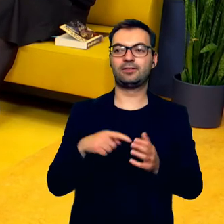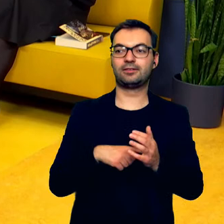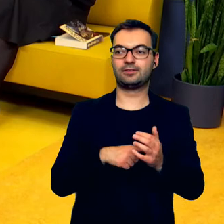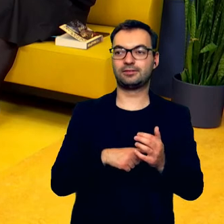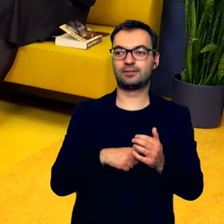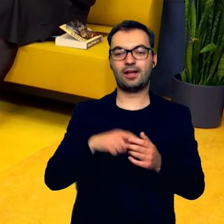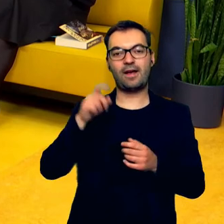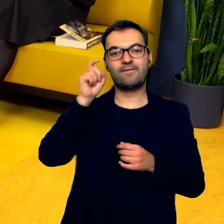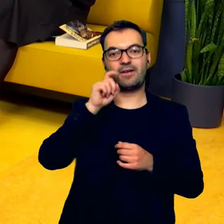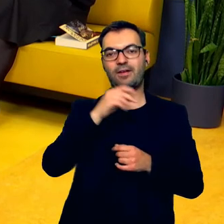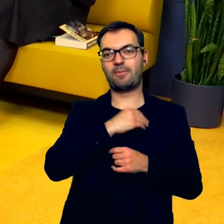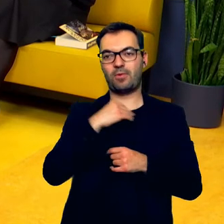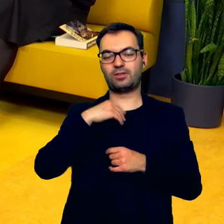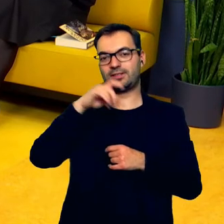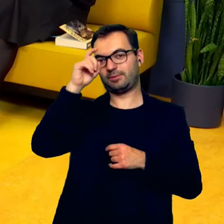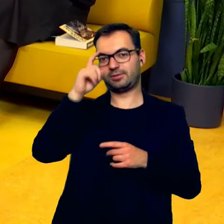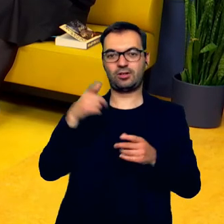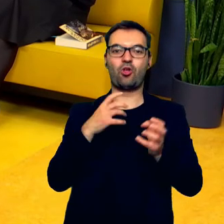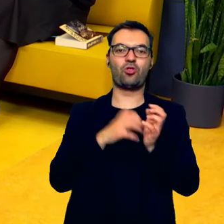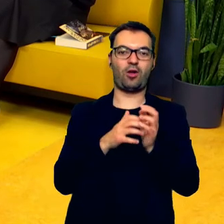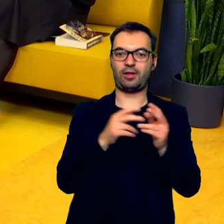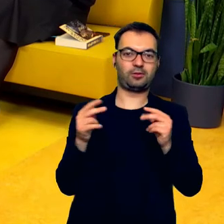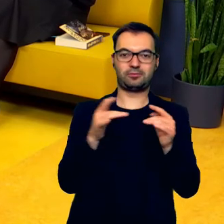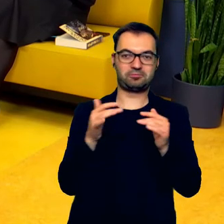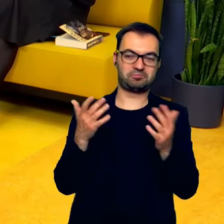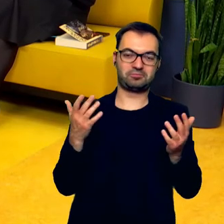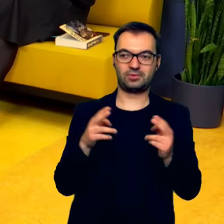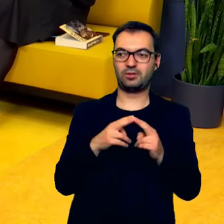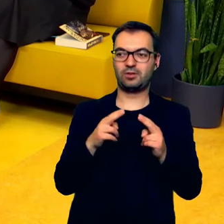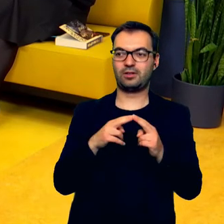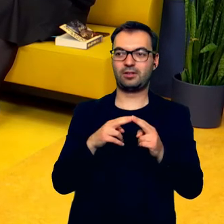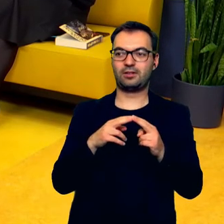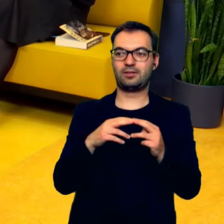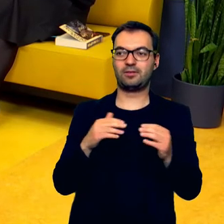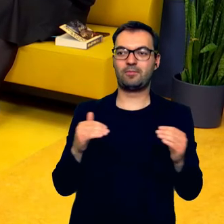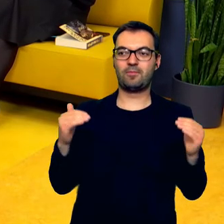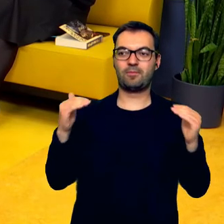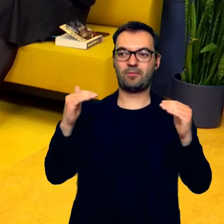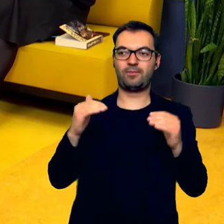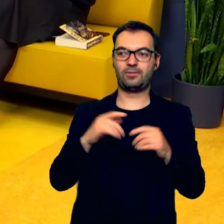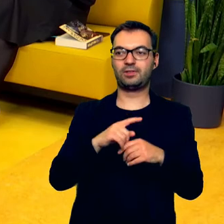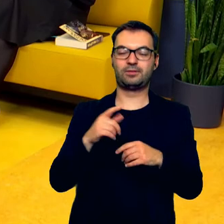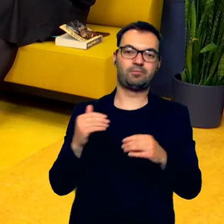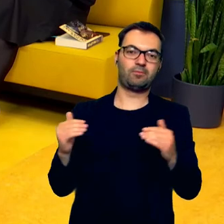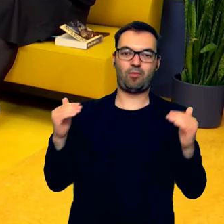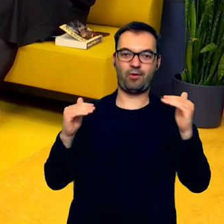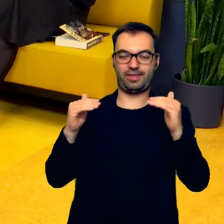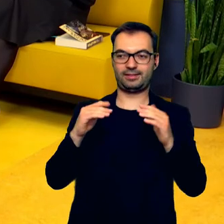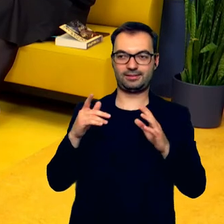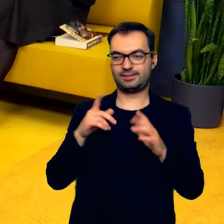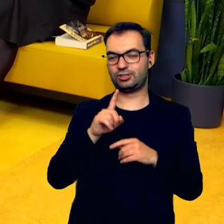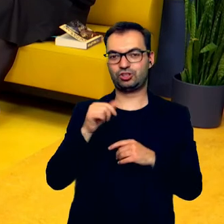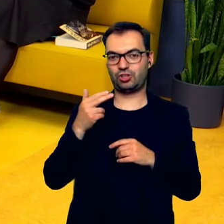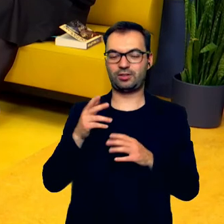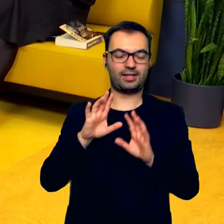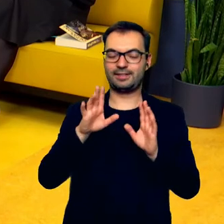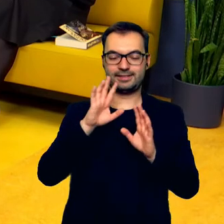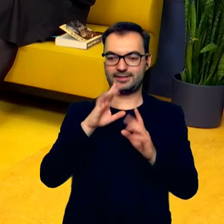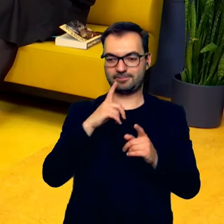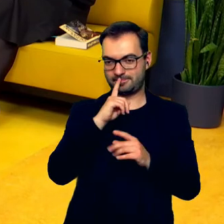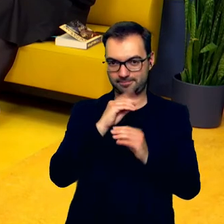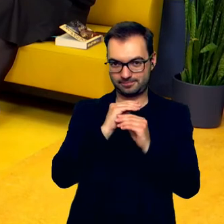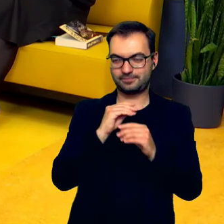wierchuszki wywiadu polskiego i niemieckiego się dogadują ponad głowami takich ludzi jak Rzychoń czy Popielski, więcej nie zdradzajmy,